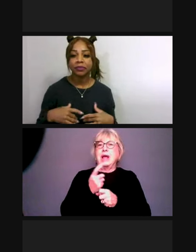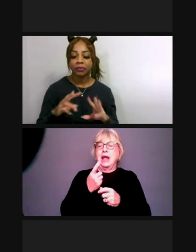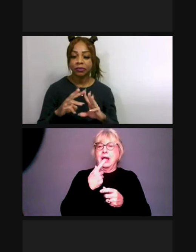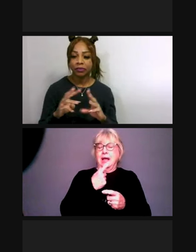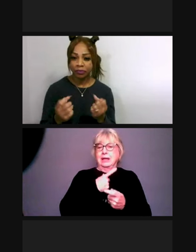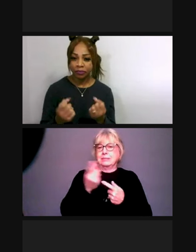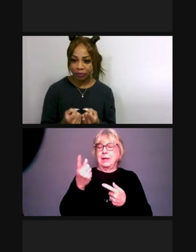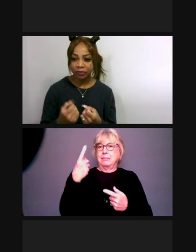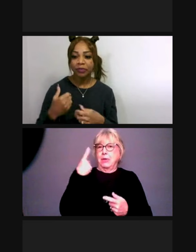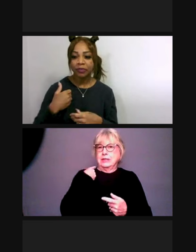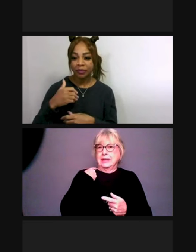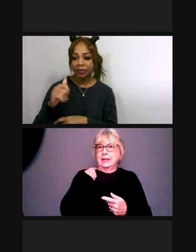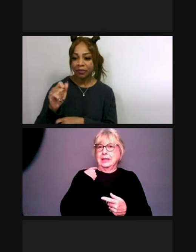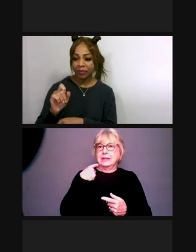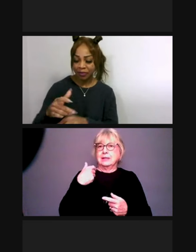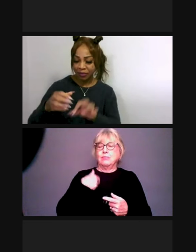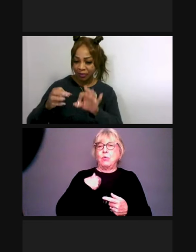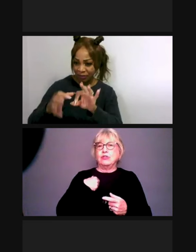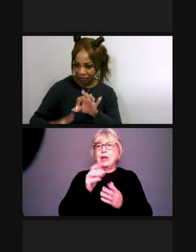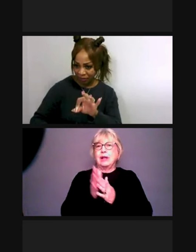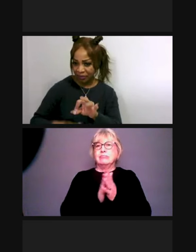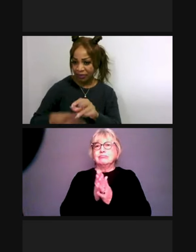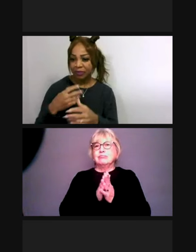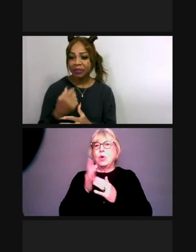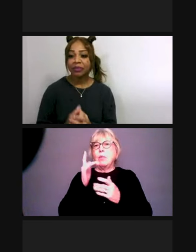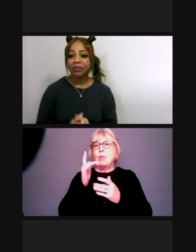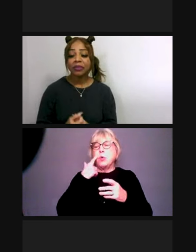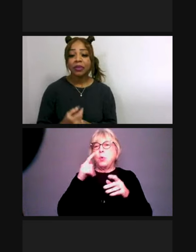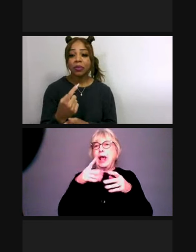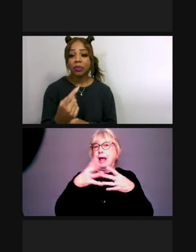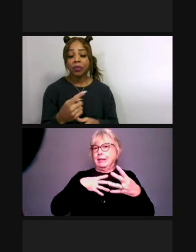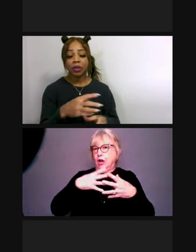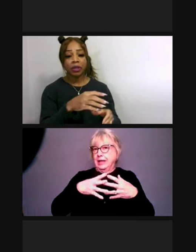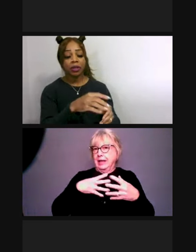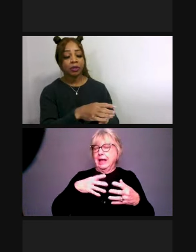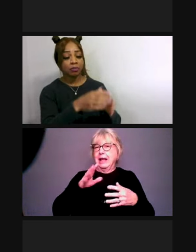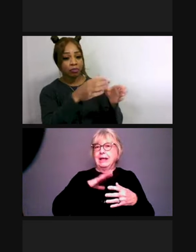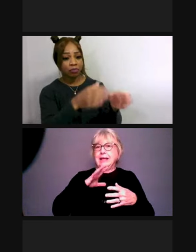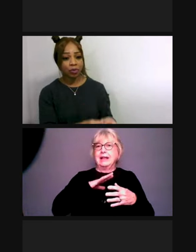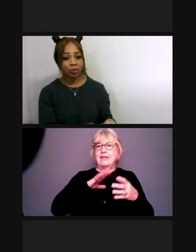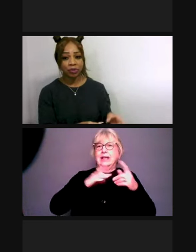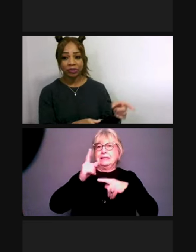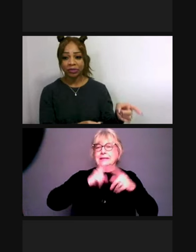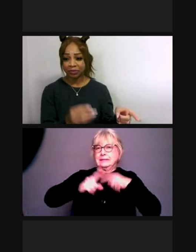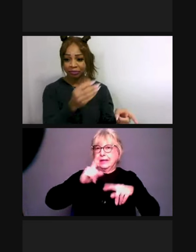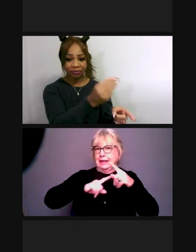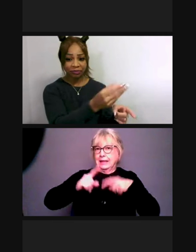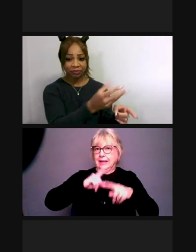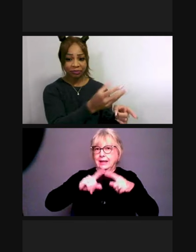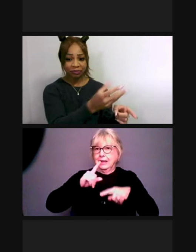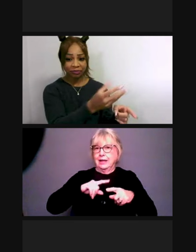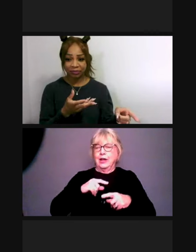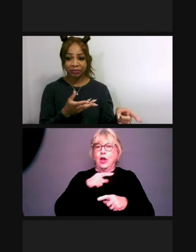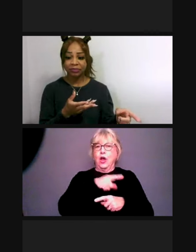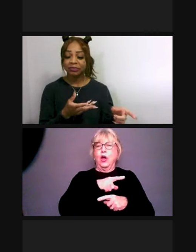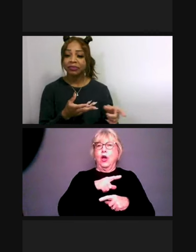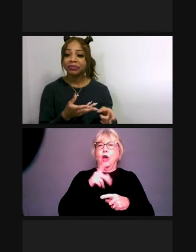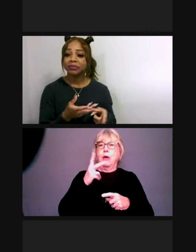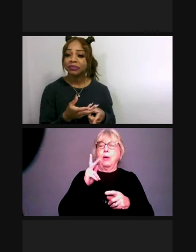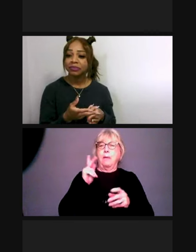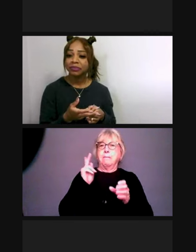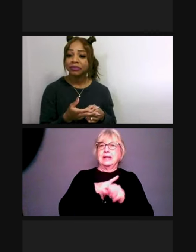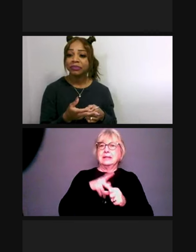j'étais modératrice pour un atelier où on avait de l'interprétation en langue des signes. L'un des participants m'a dit